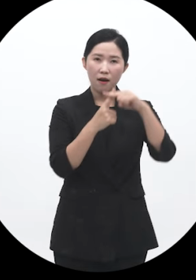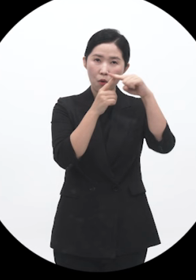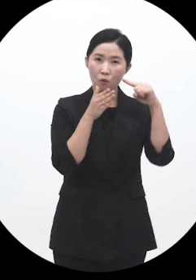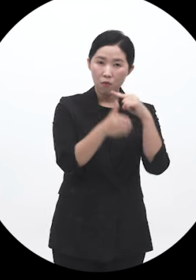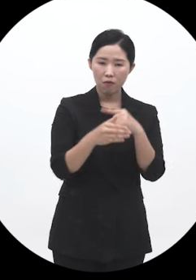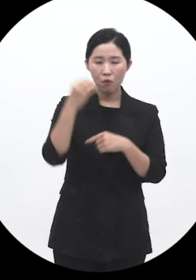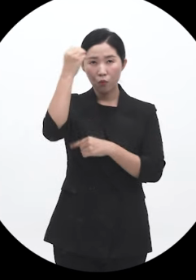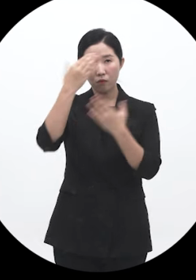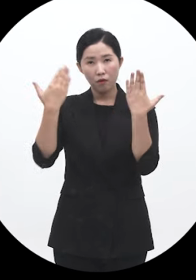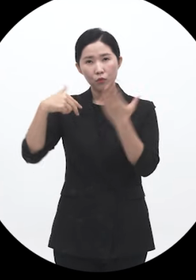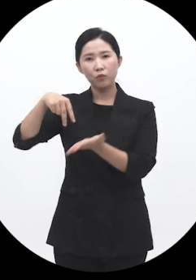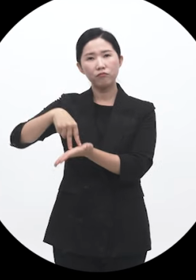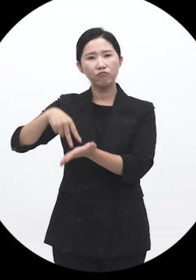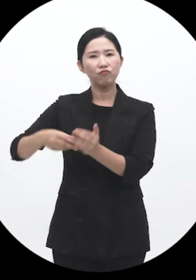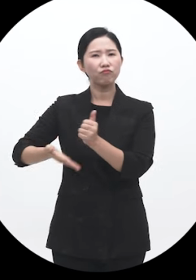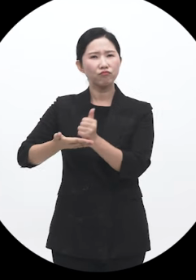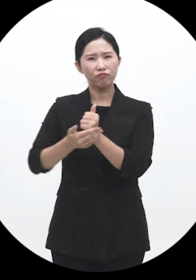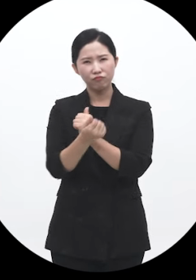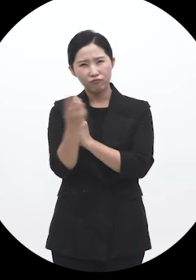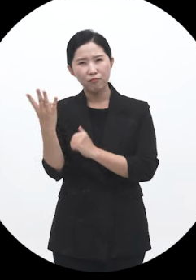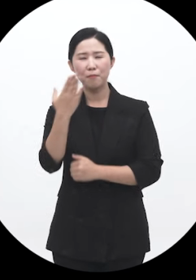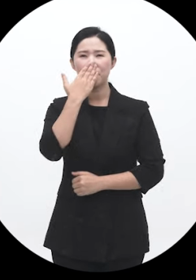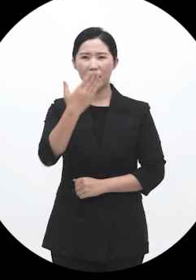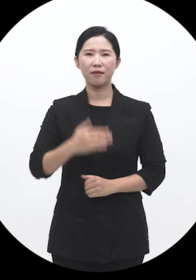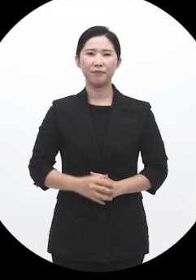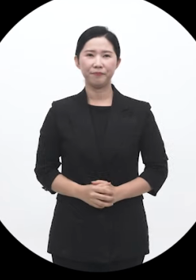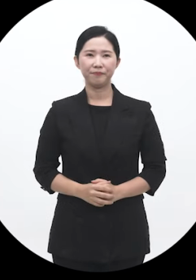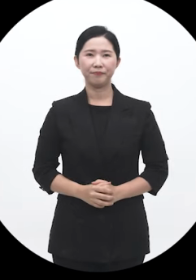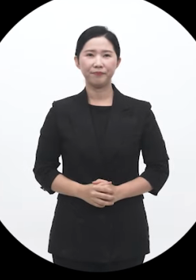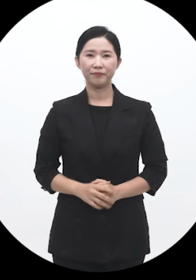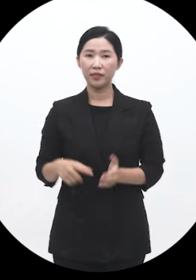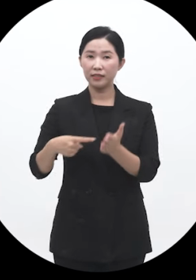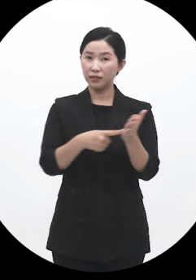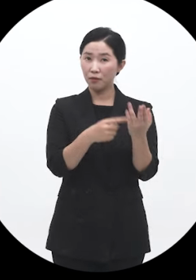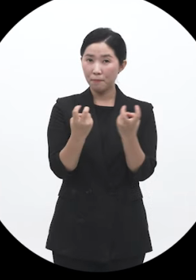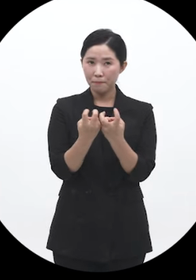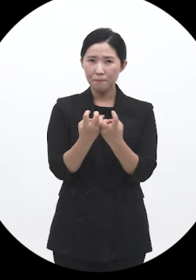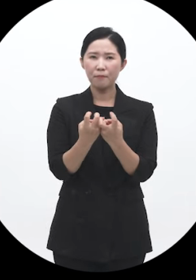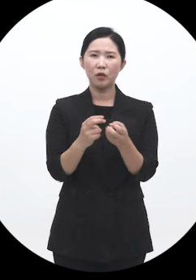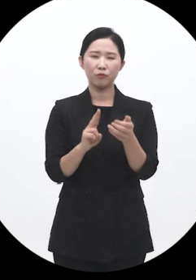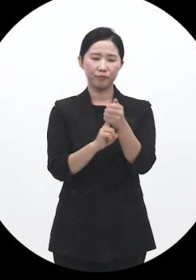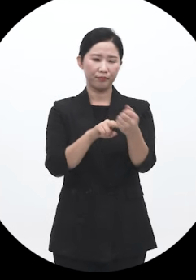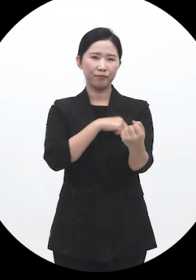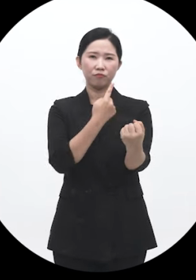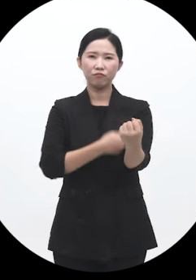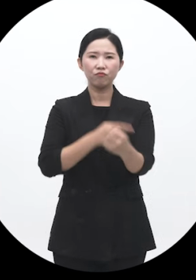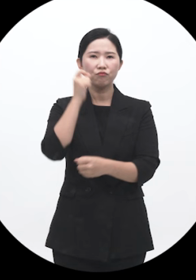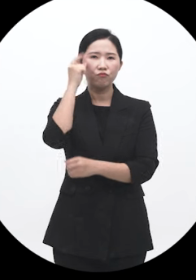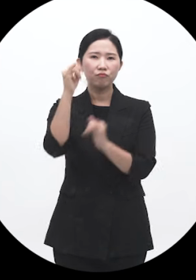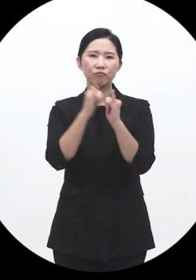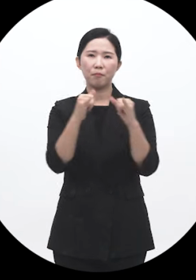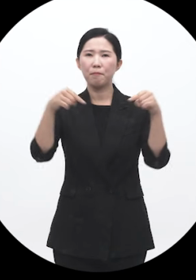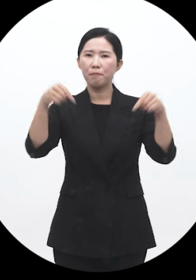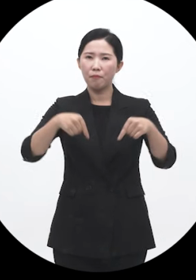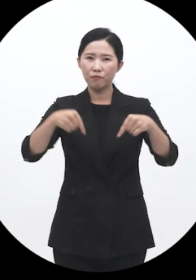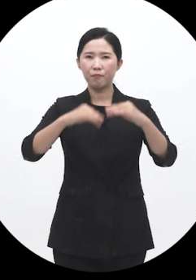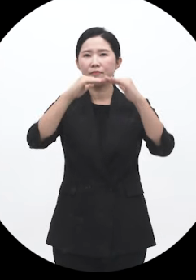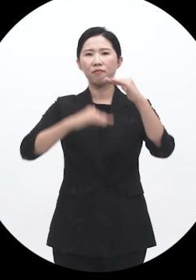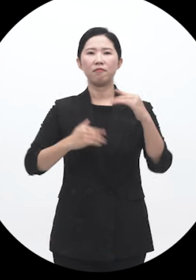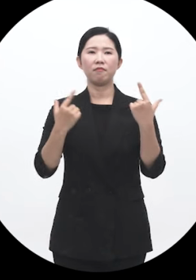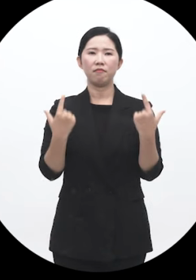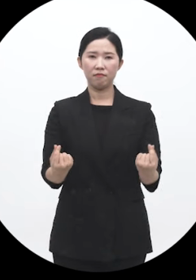없습니다. 전형 방법은 잠재능력 우수자 면접 전형과 동일하지만 수능 최저학력